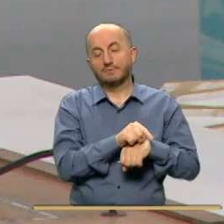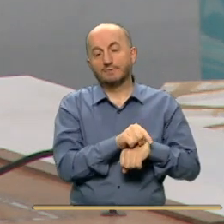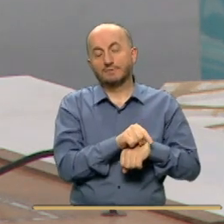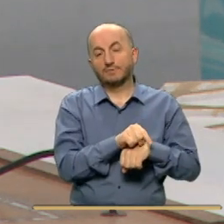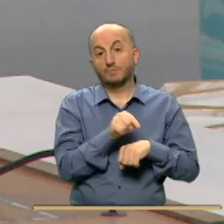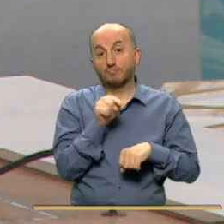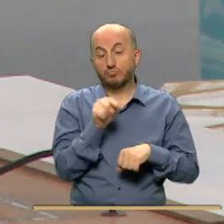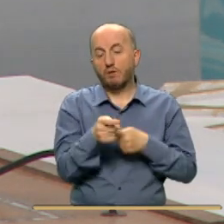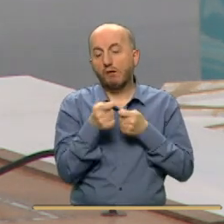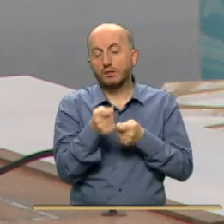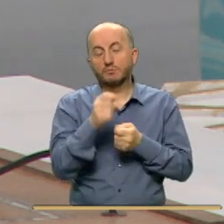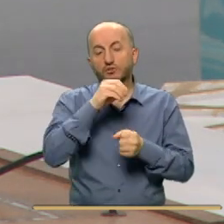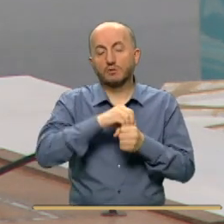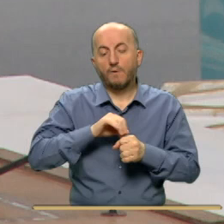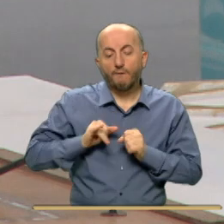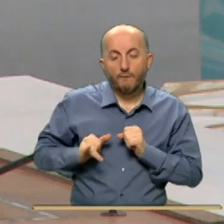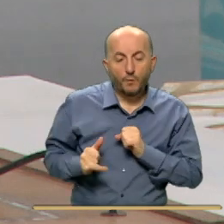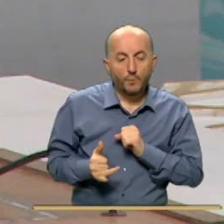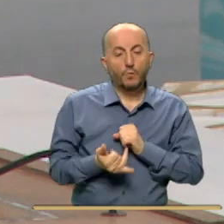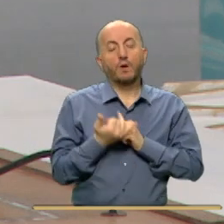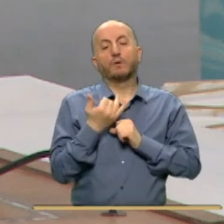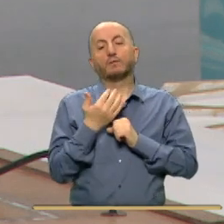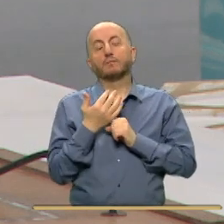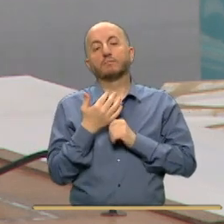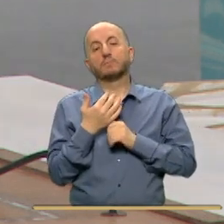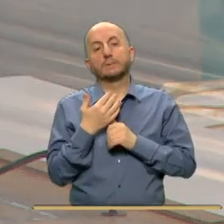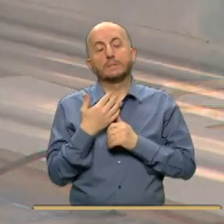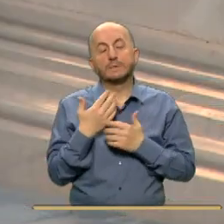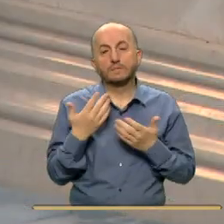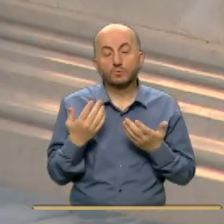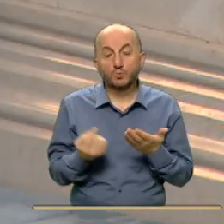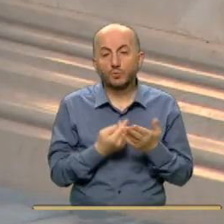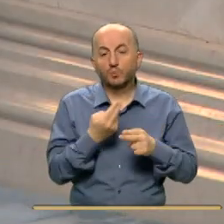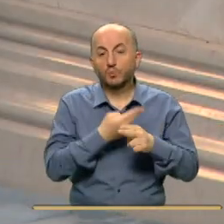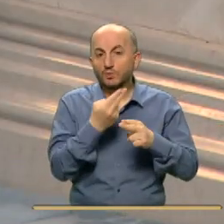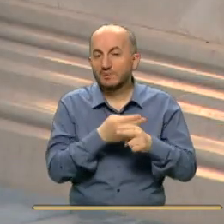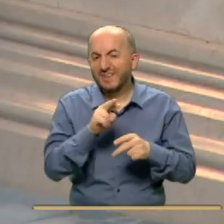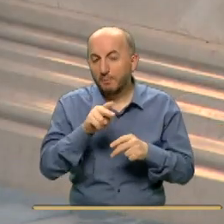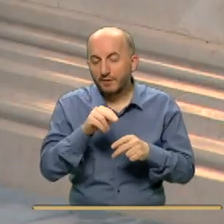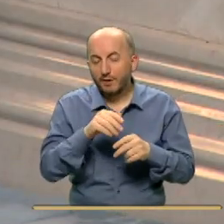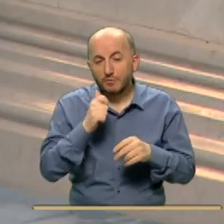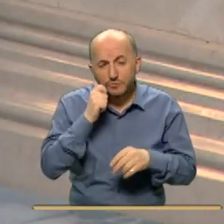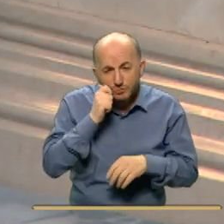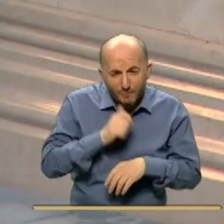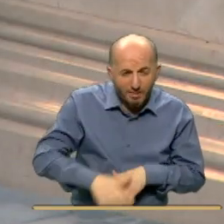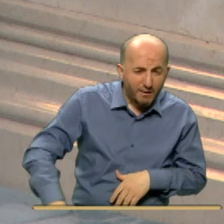bu eğitimin içerisinde yoğunlaştırılmış, intensif bir kurstur. Müminleri 7'den